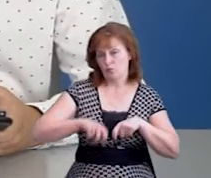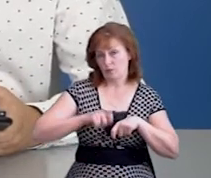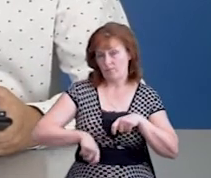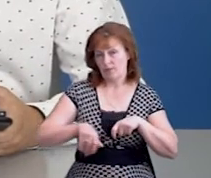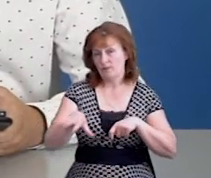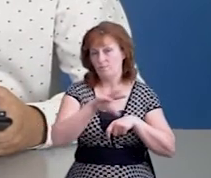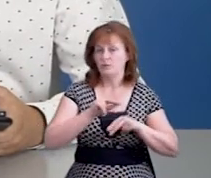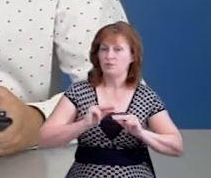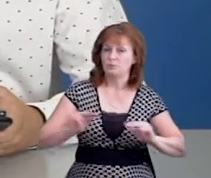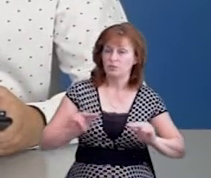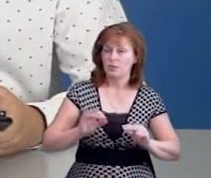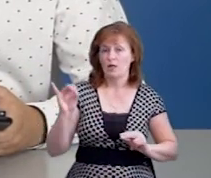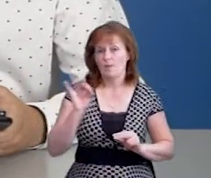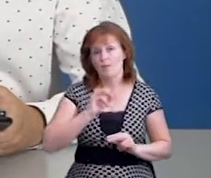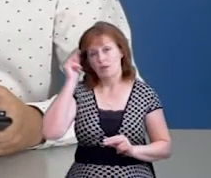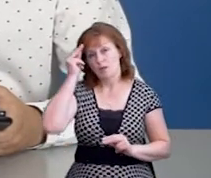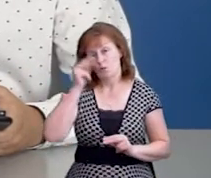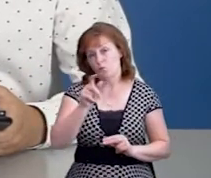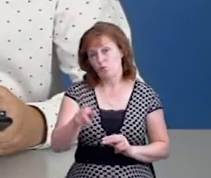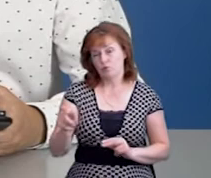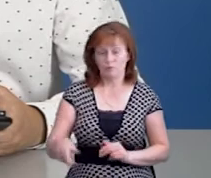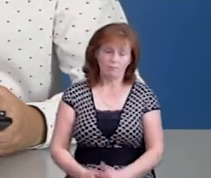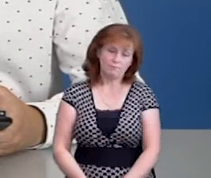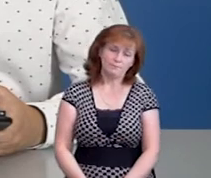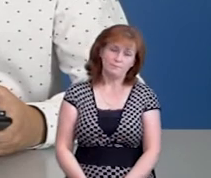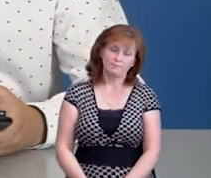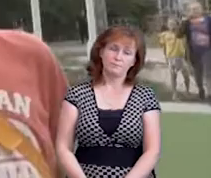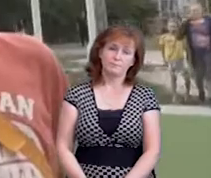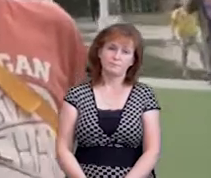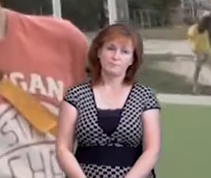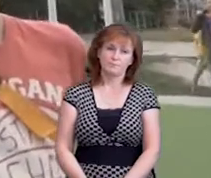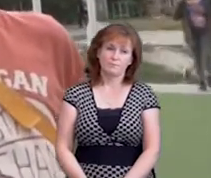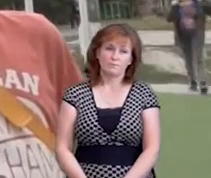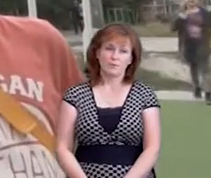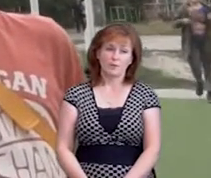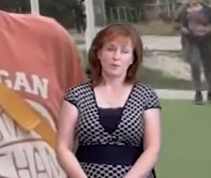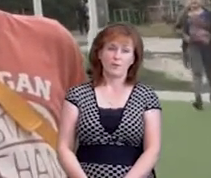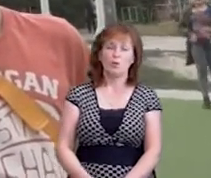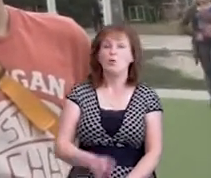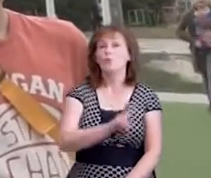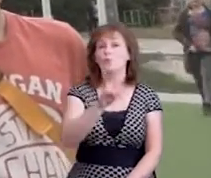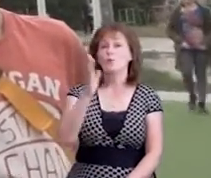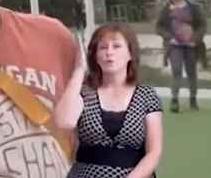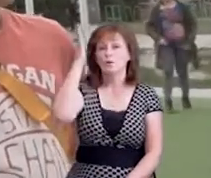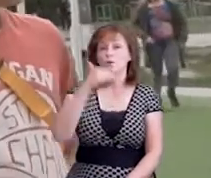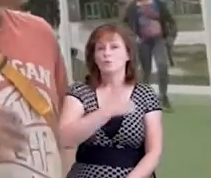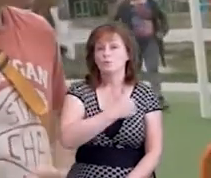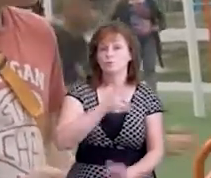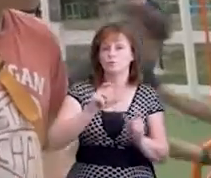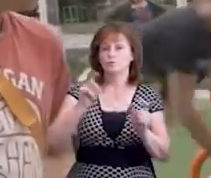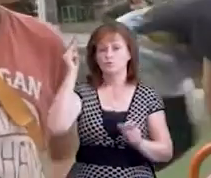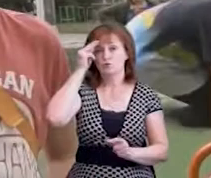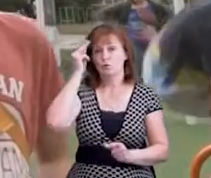як у ліцеї готуються до нового навчального року, розповість Ольга Онищенко. Хто хоче школу? Я хочу школу. Я хочу. Ви